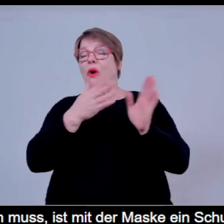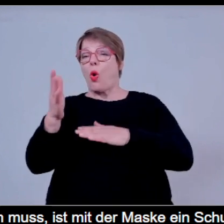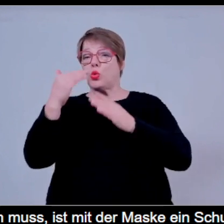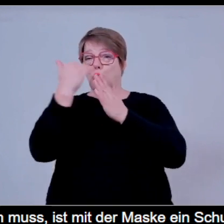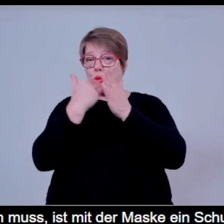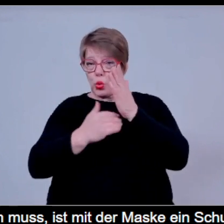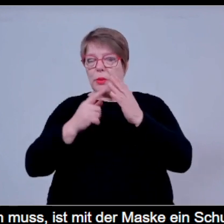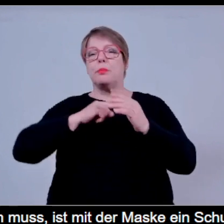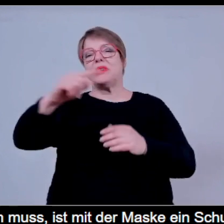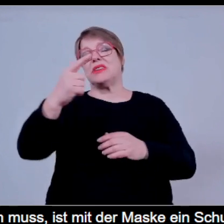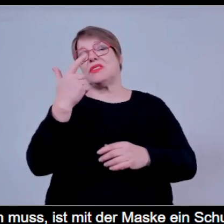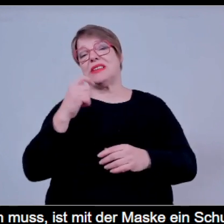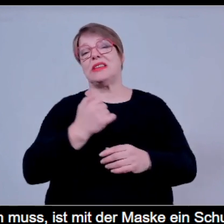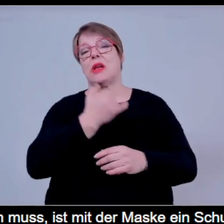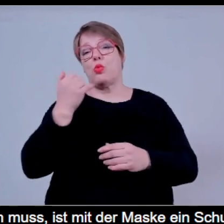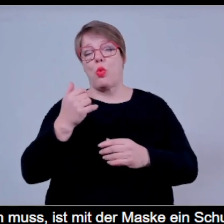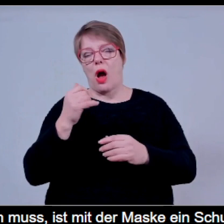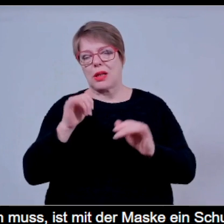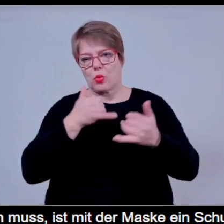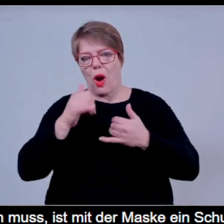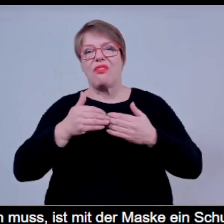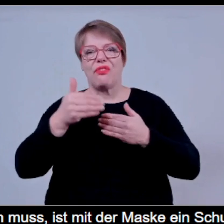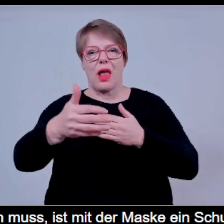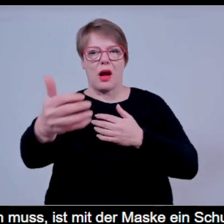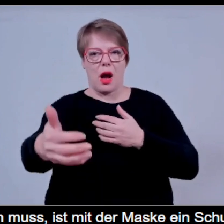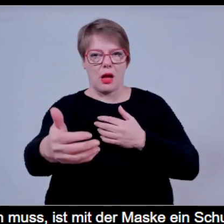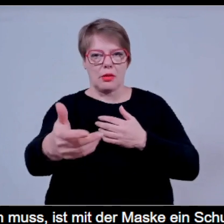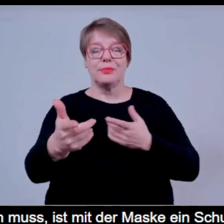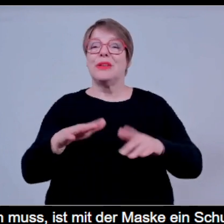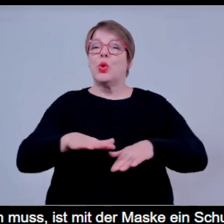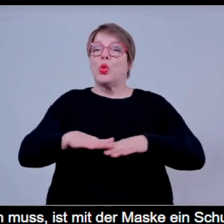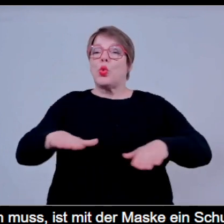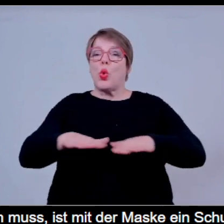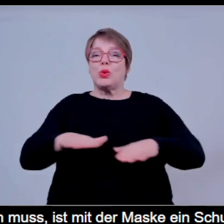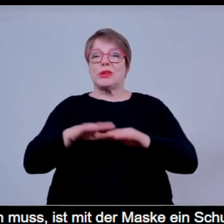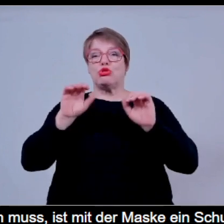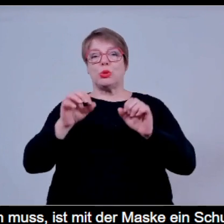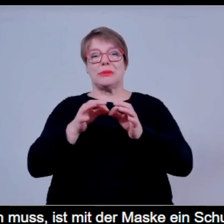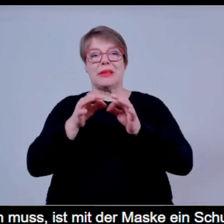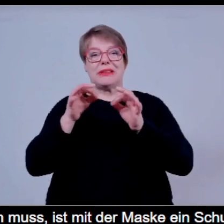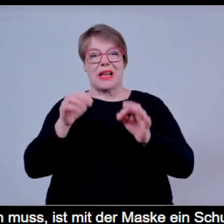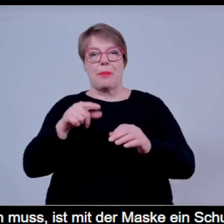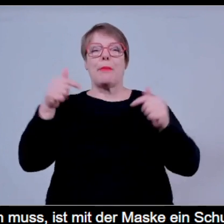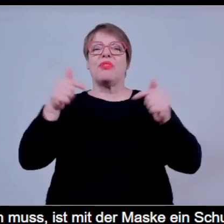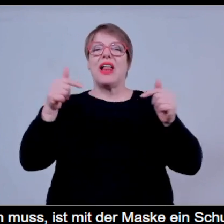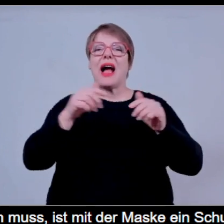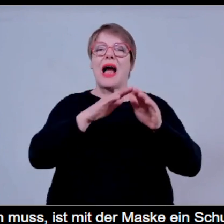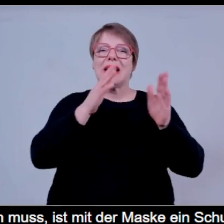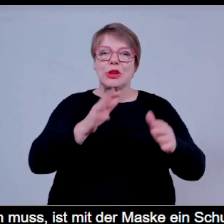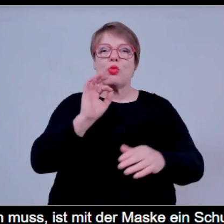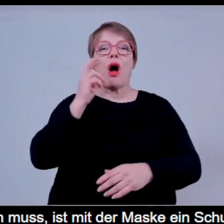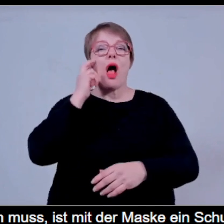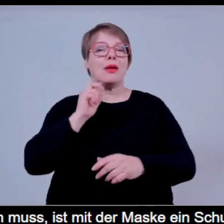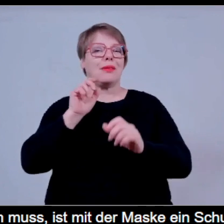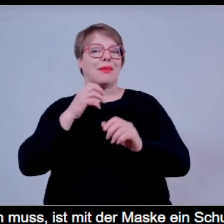wir dort auch eine Situation haben, die sehr angespannt ist im ambulanten und im stationären Bereich. Wir haben ja da sehr frühzeitig jetzt schon